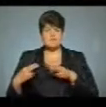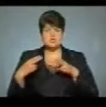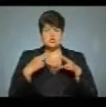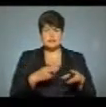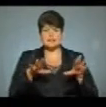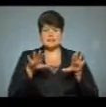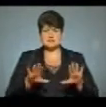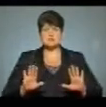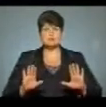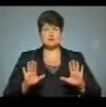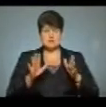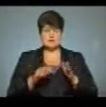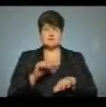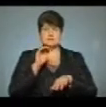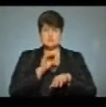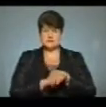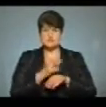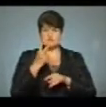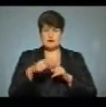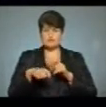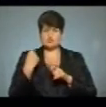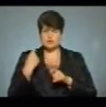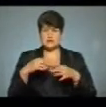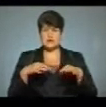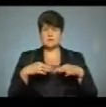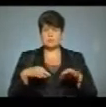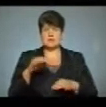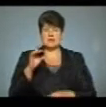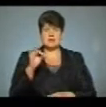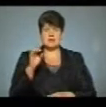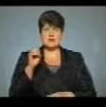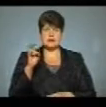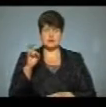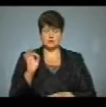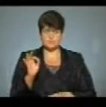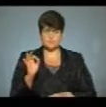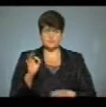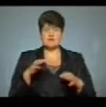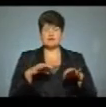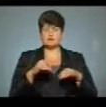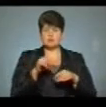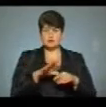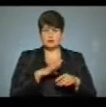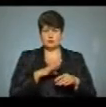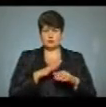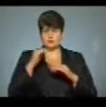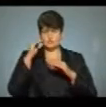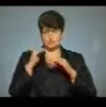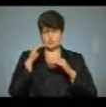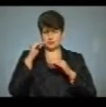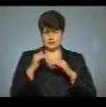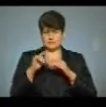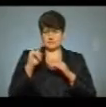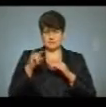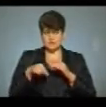місце події, зафіксувала 2 пошкоджених автомобілі «Рено». В автомобілі заявниці було приспущене бокове вікно,